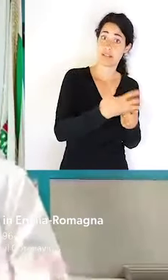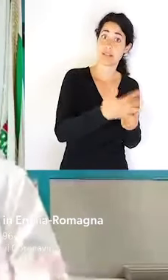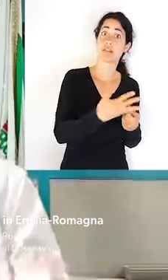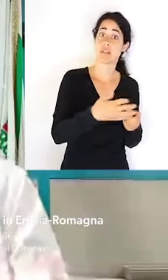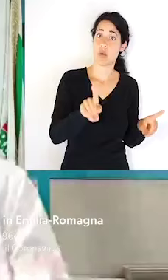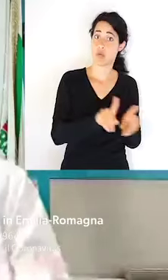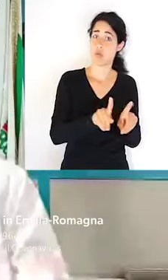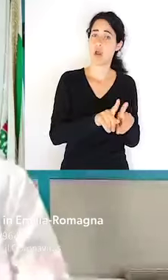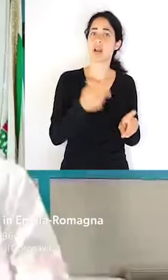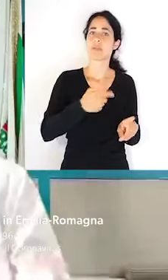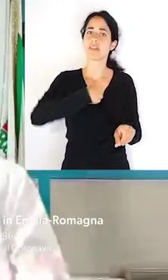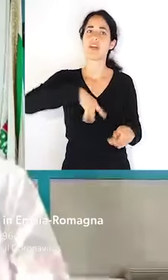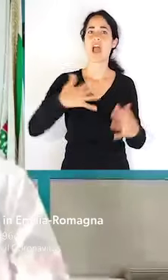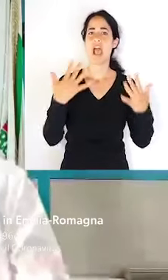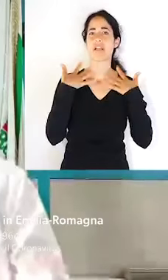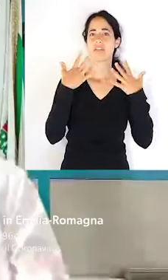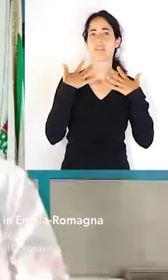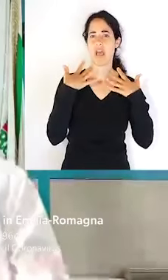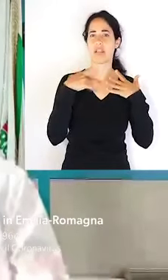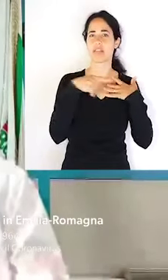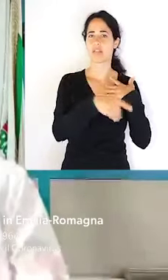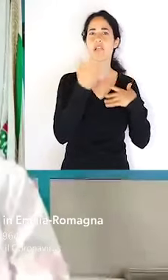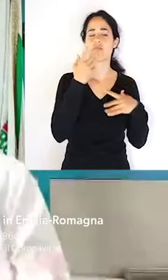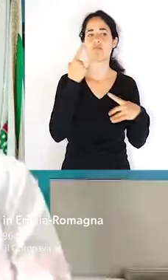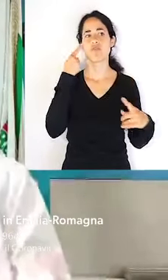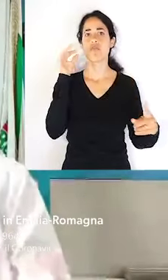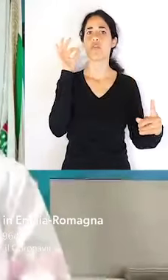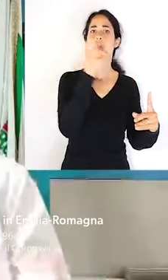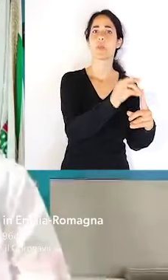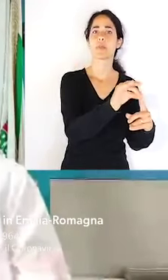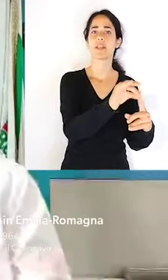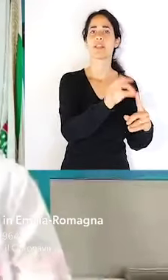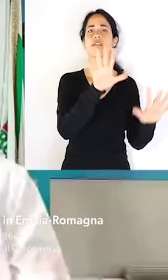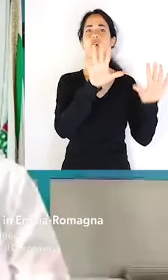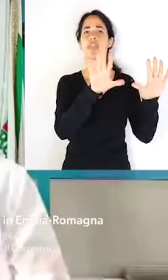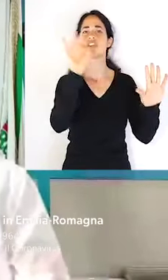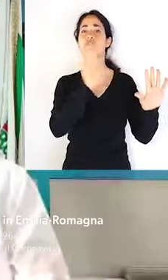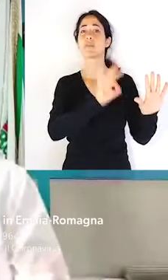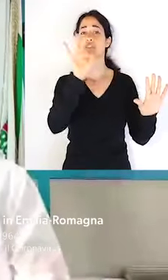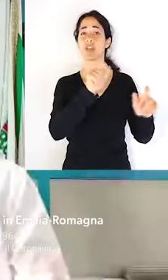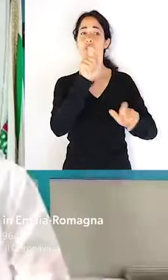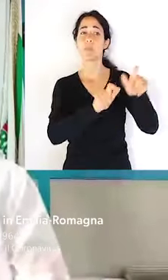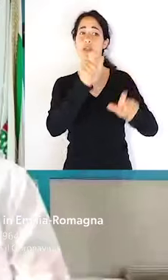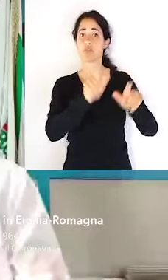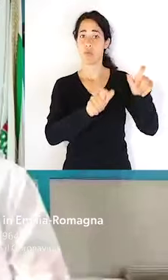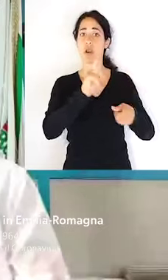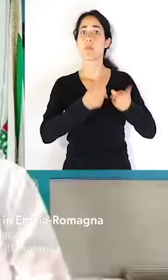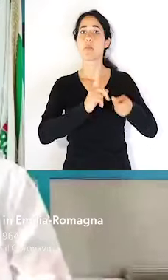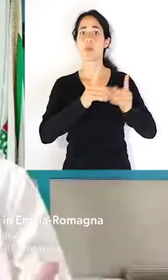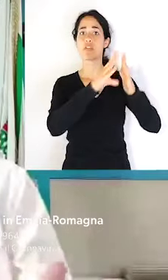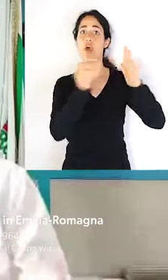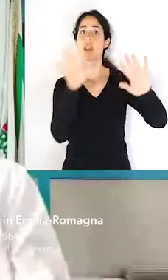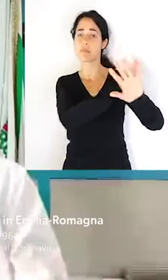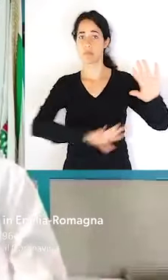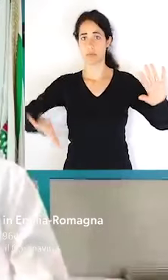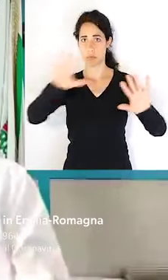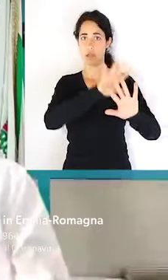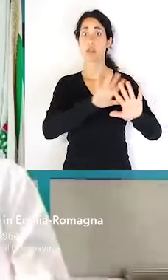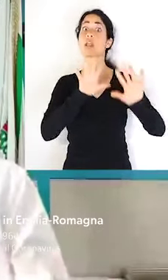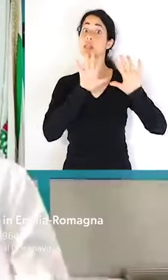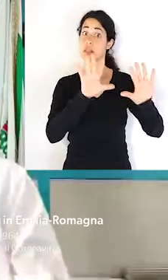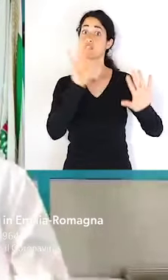l'estate raggiungeremo probabilmente l'obiettivo di testare almeno il 10% della popolazione della regione Emilia-Romagna, che